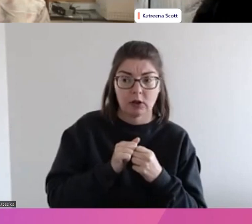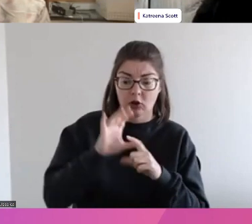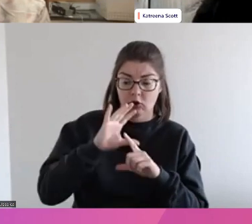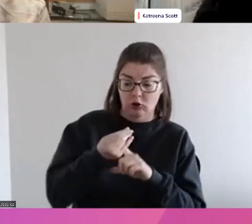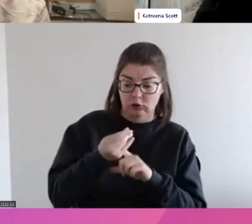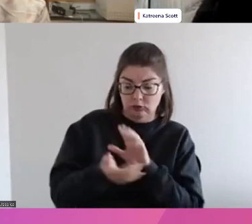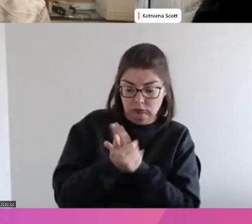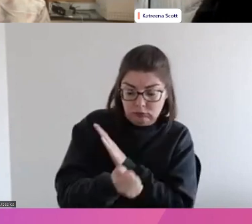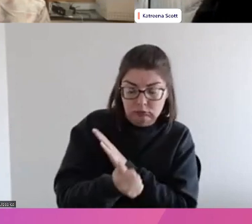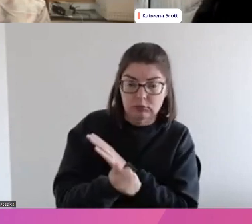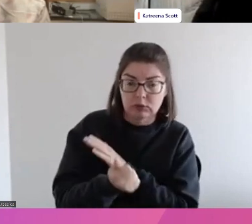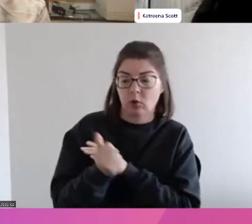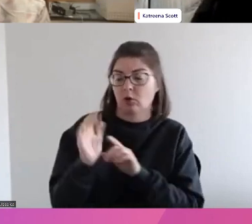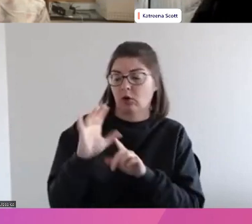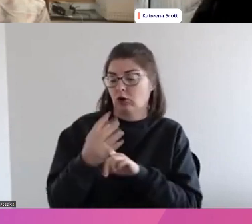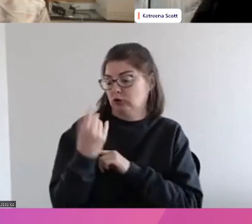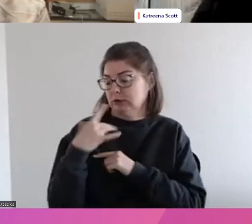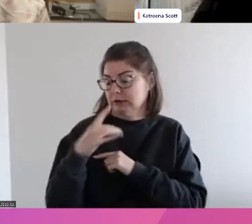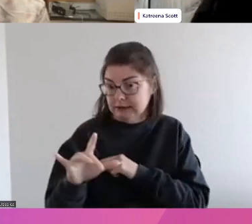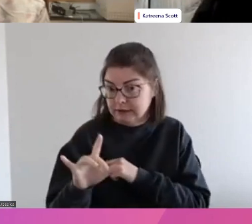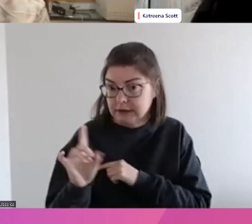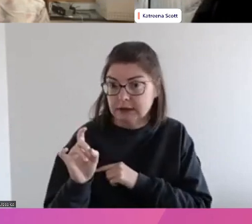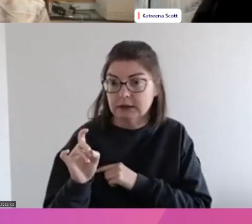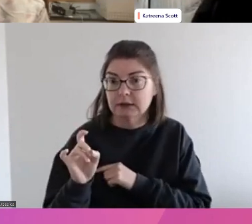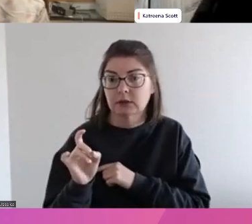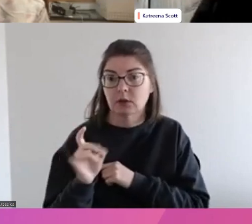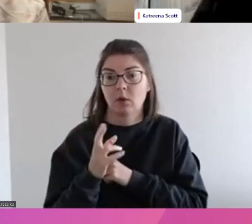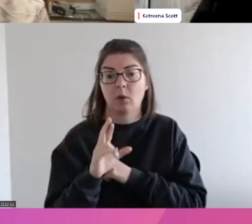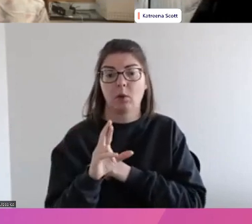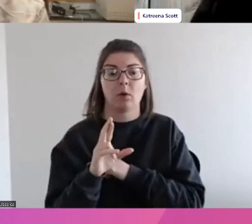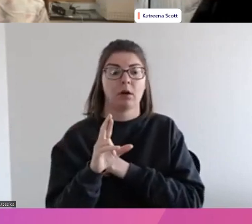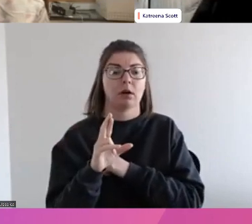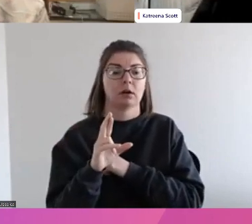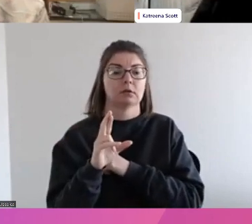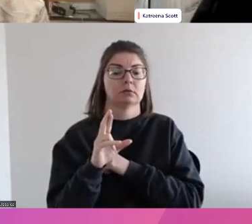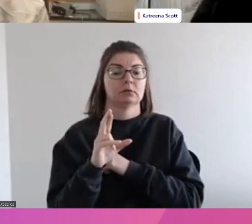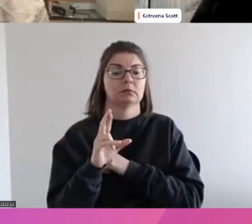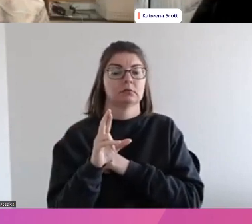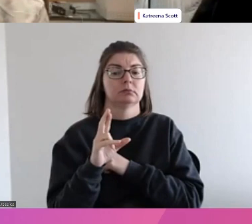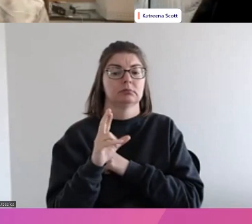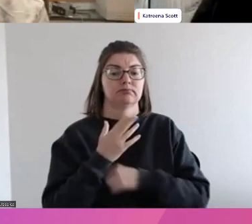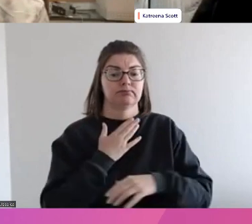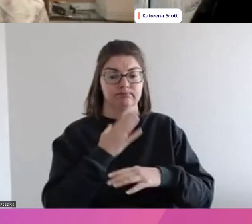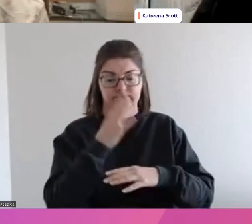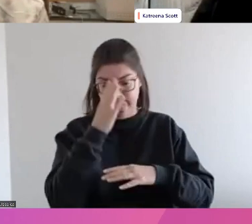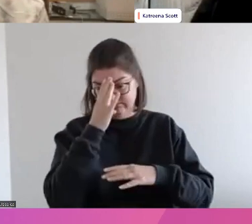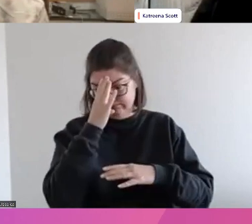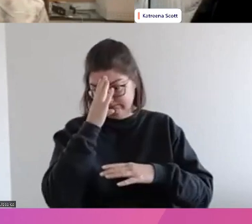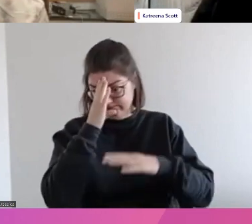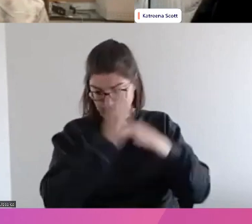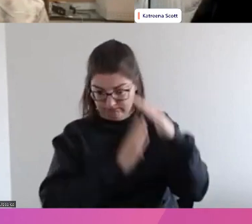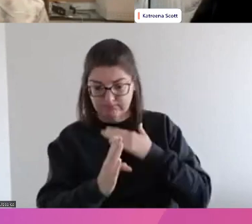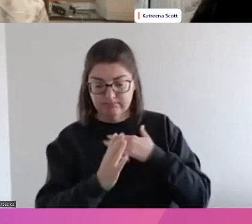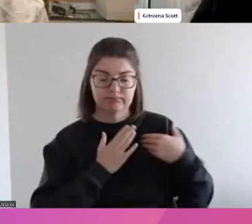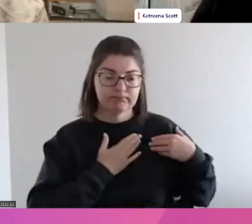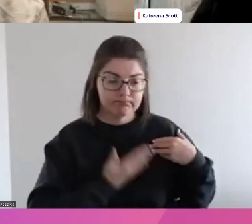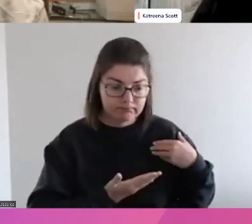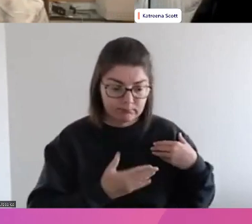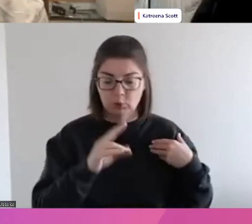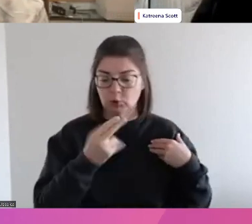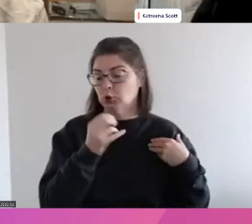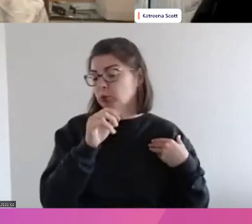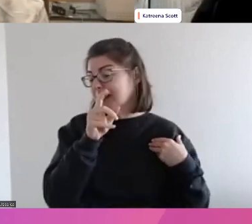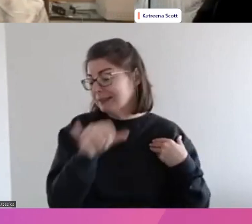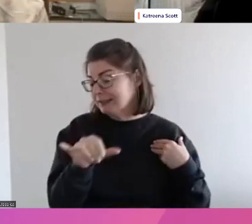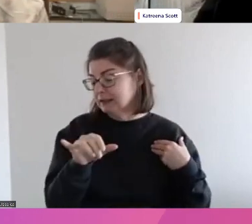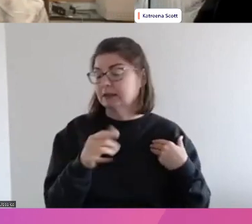autochtone ou en compétences culturelles ou en sensibilité culturelle, en humilité culturelle, et si oui